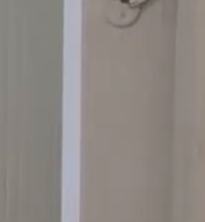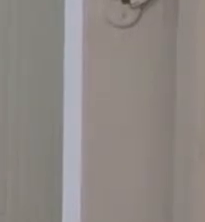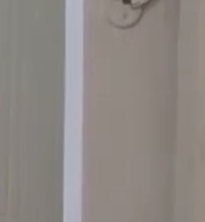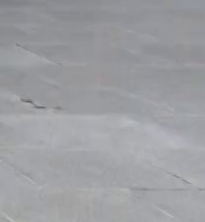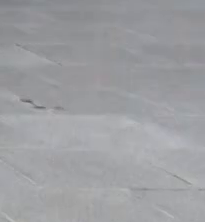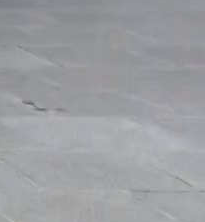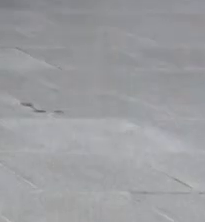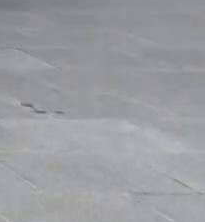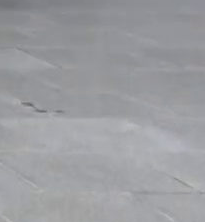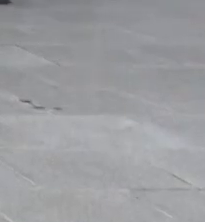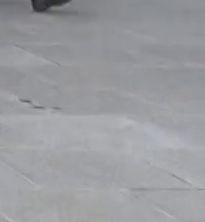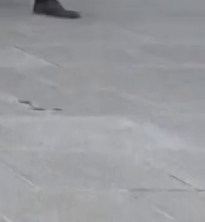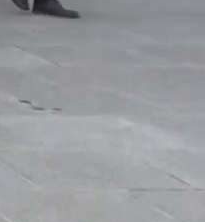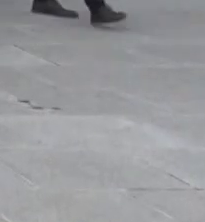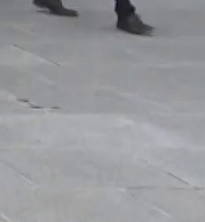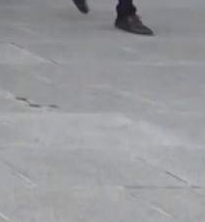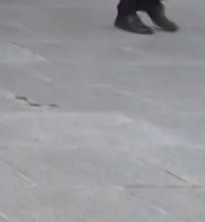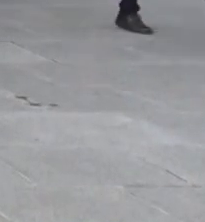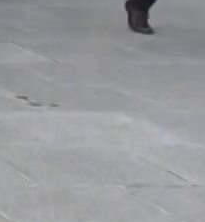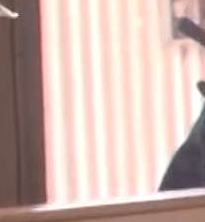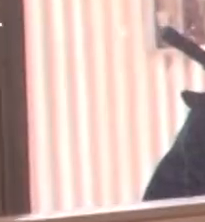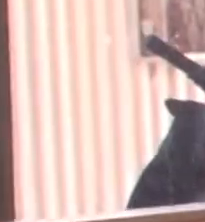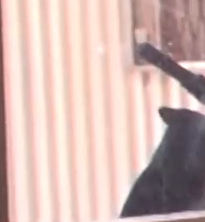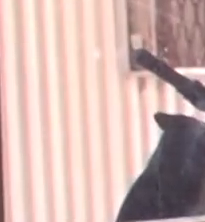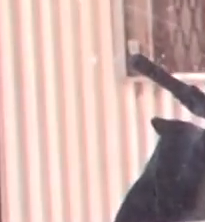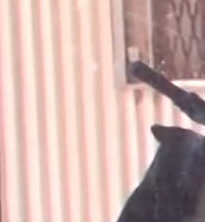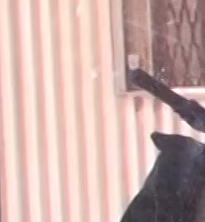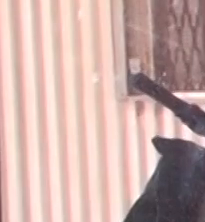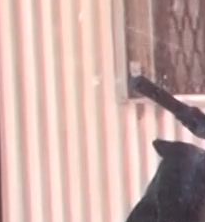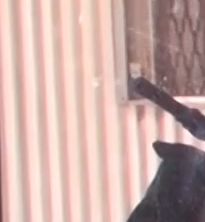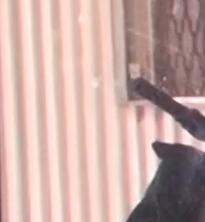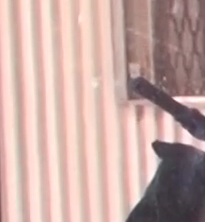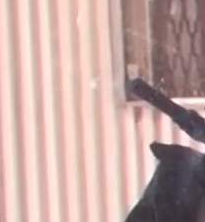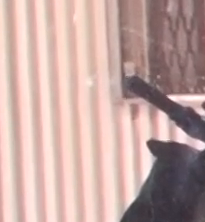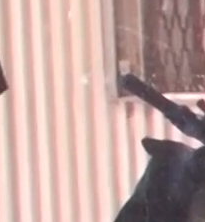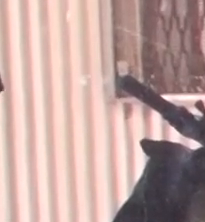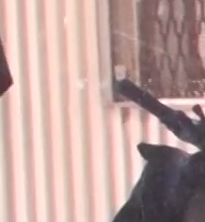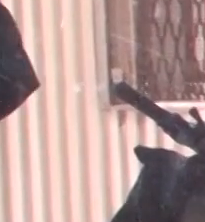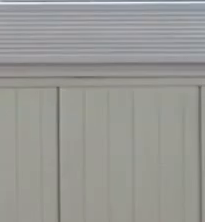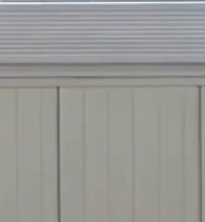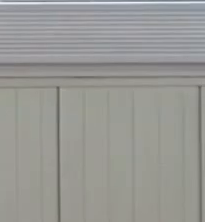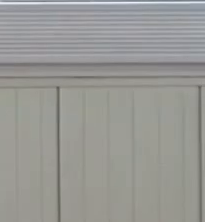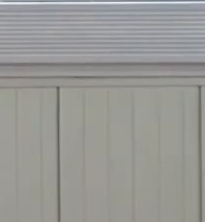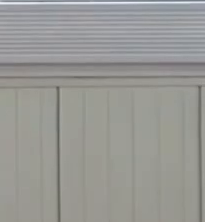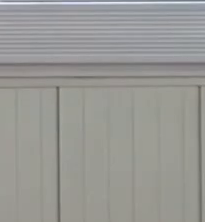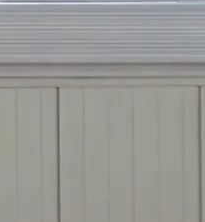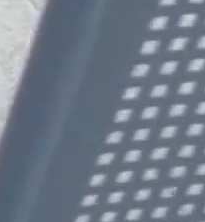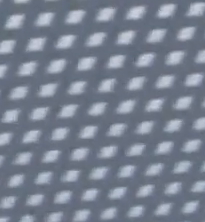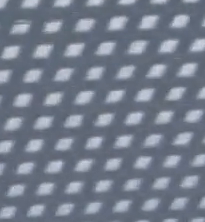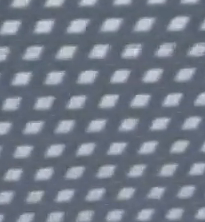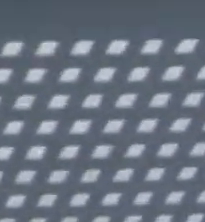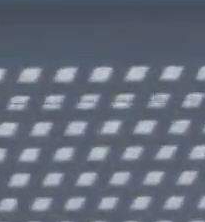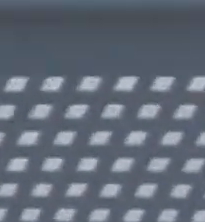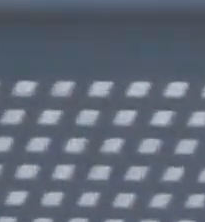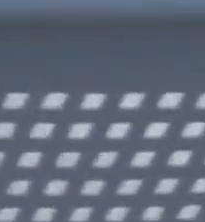במעצר האחרון שלי, עורדין שלי אמר דבר כזה שנקרא בית משפט קהילתי. לא הכרתי את המערכת הזאת, בית משפט קהילתי. בתי